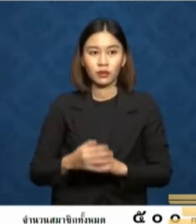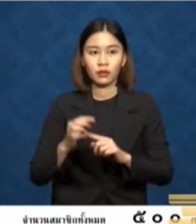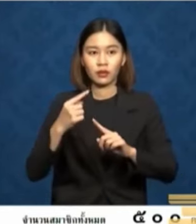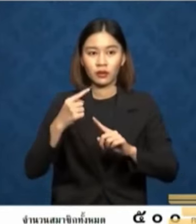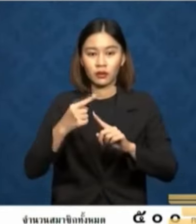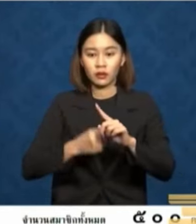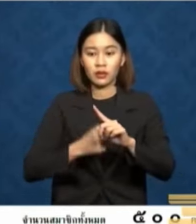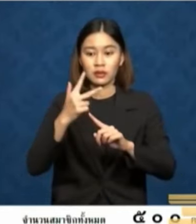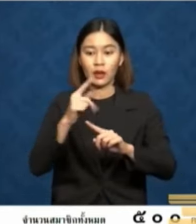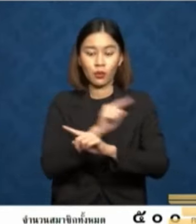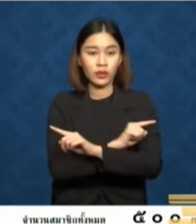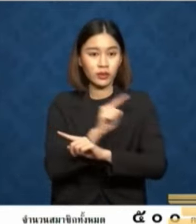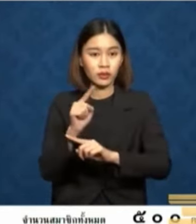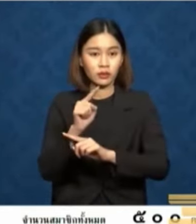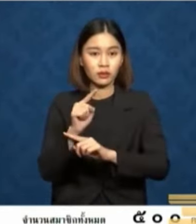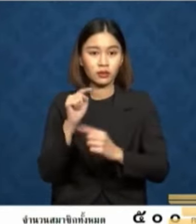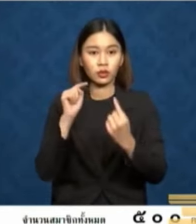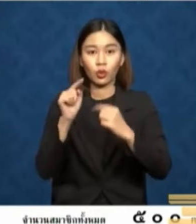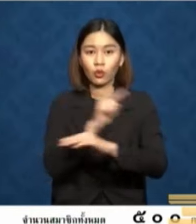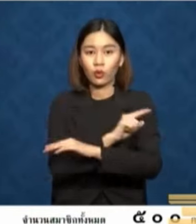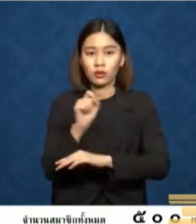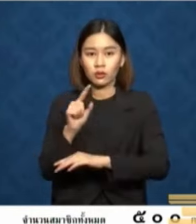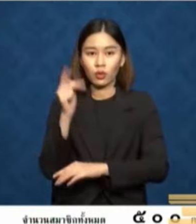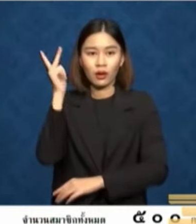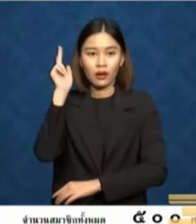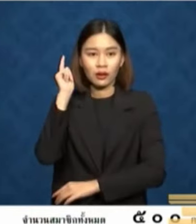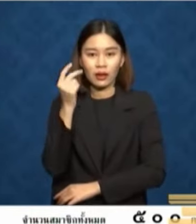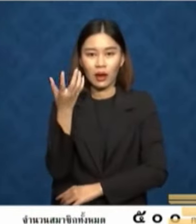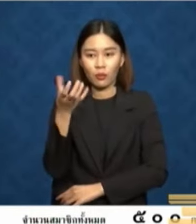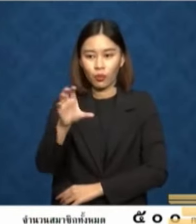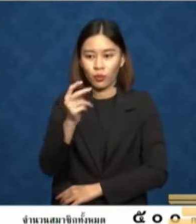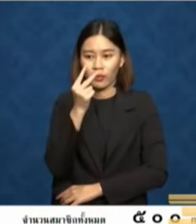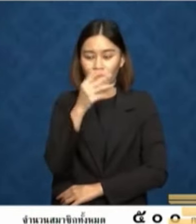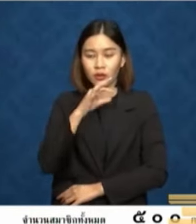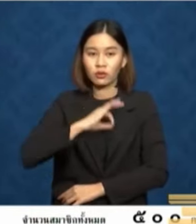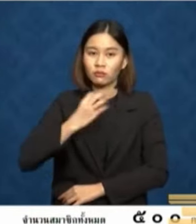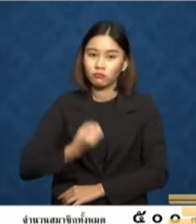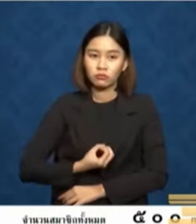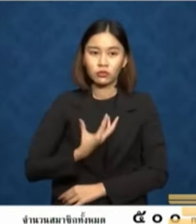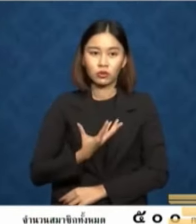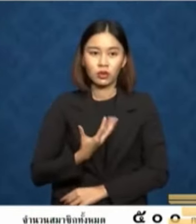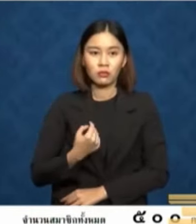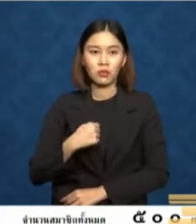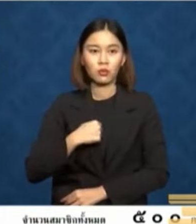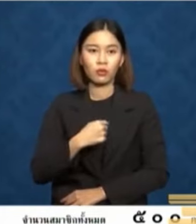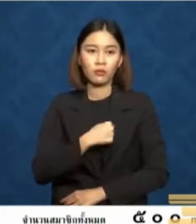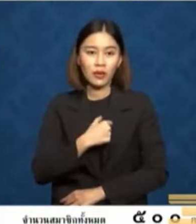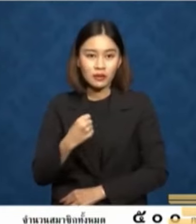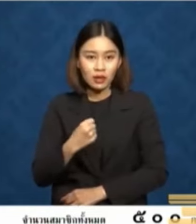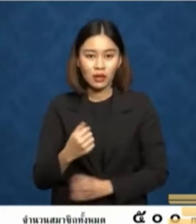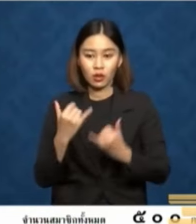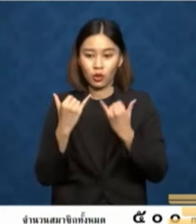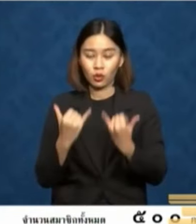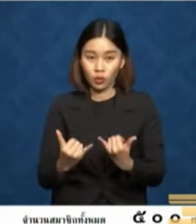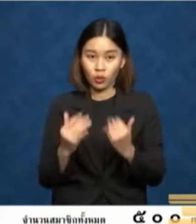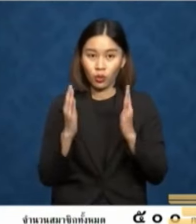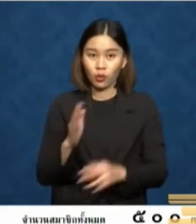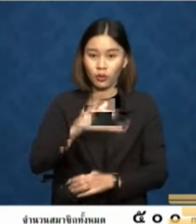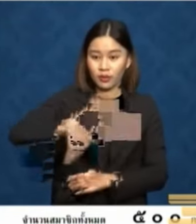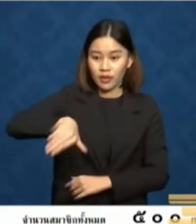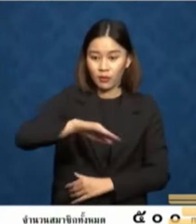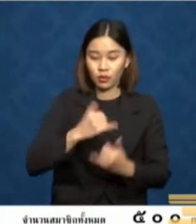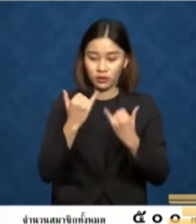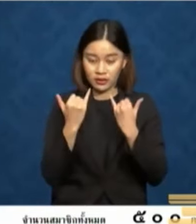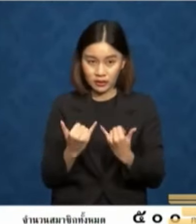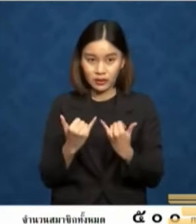ที่ 1มีนาคมวันศุกร์ผมได้เห็นข่าวผมก็ตกใจผมมั่นใจว่าคนที่อยู่ที่นี่นานเป้า